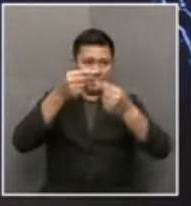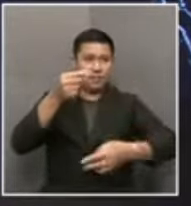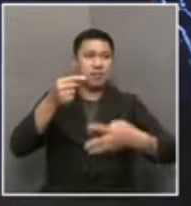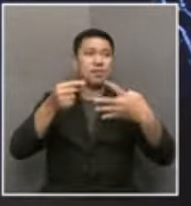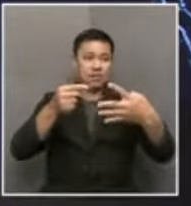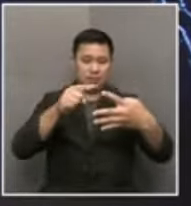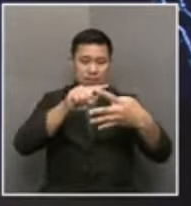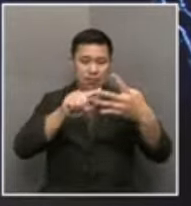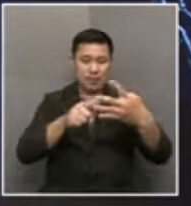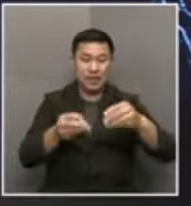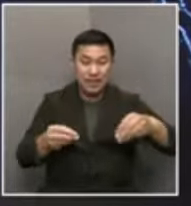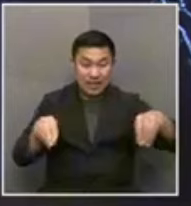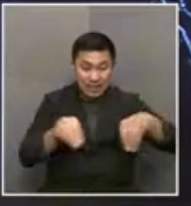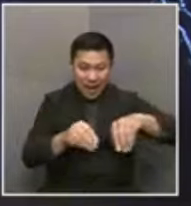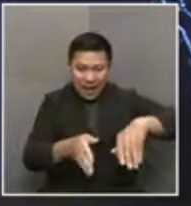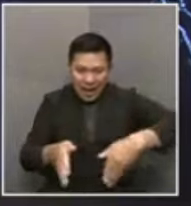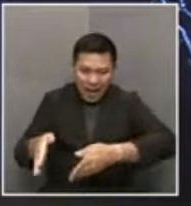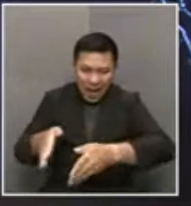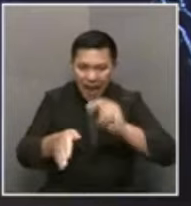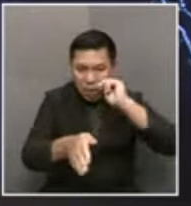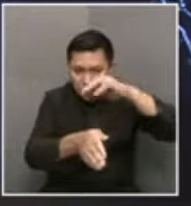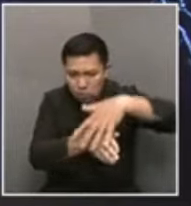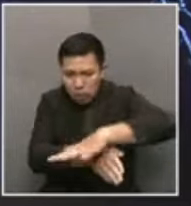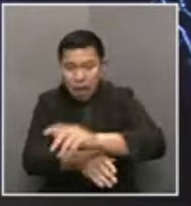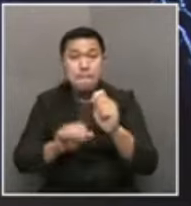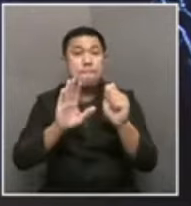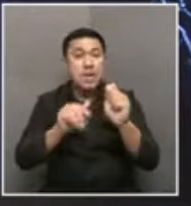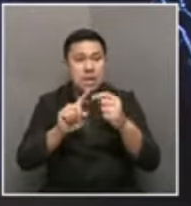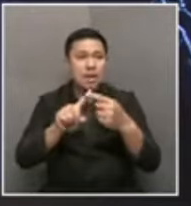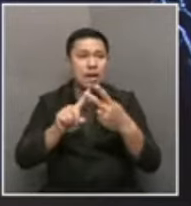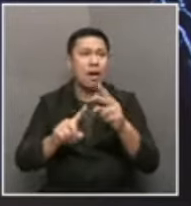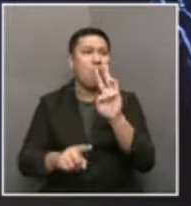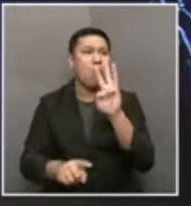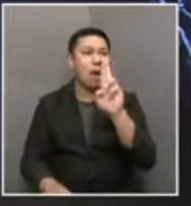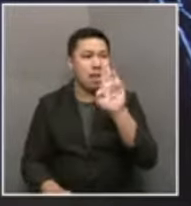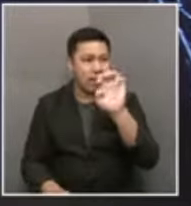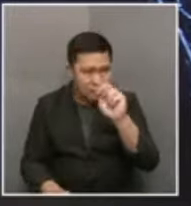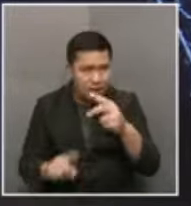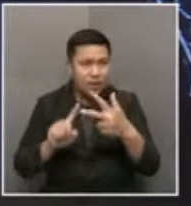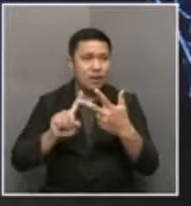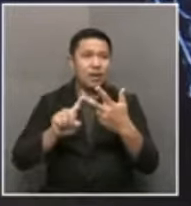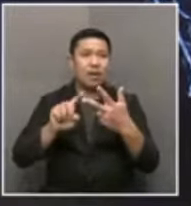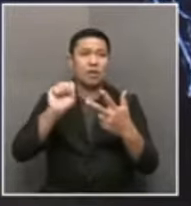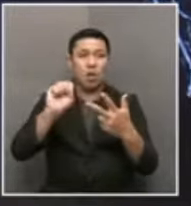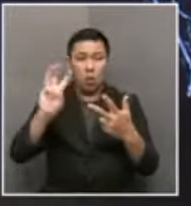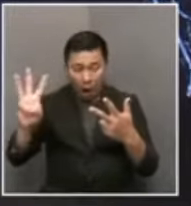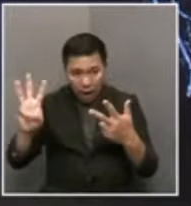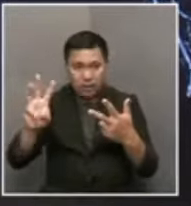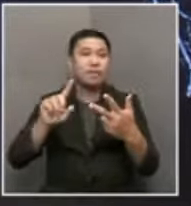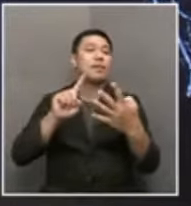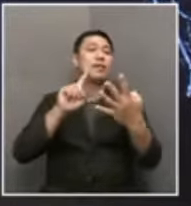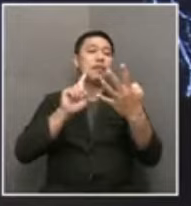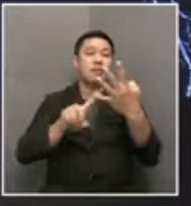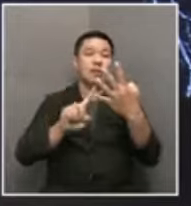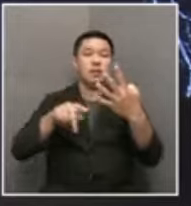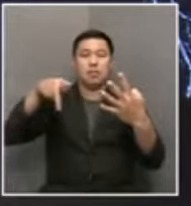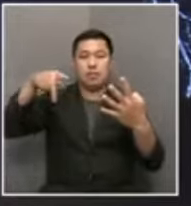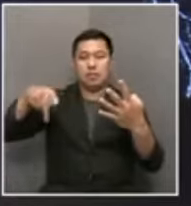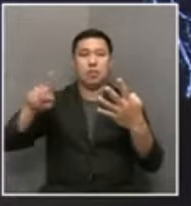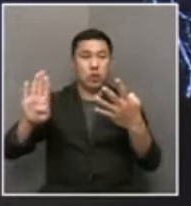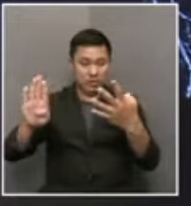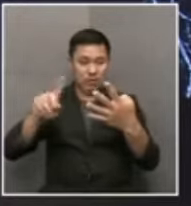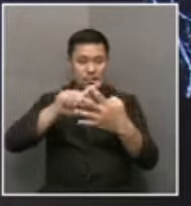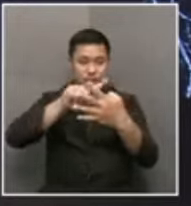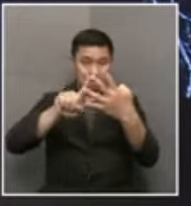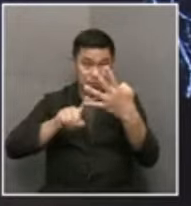ที่ลุ่มต่ำริมแม่น้ำก็คือที่อำเภอเมืองอำเภอวารินชำราบอำเภอสว่างวีระวงศ์และอำเภอพิบู